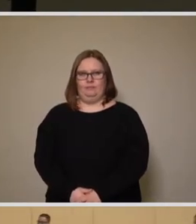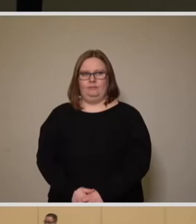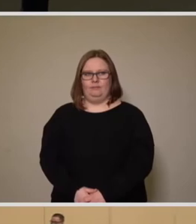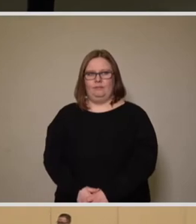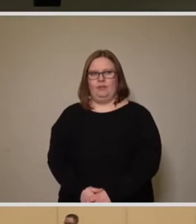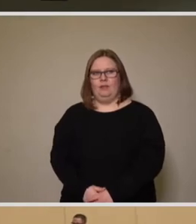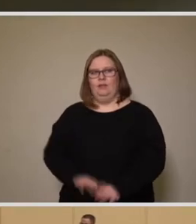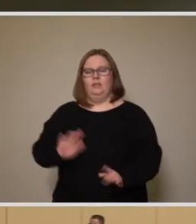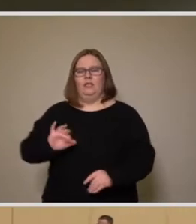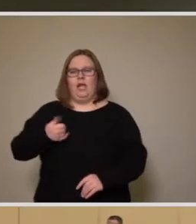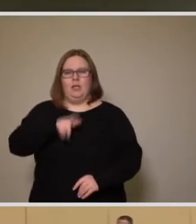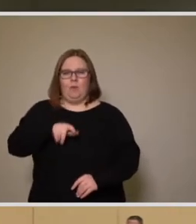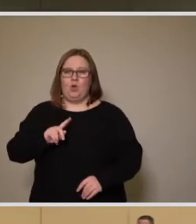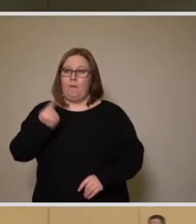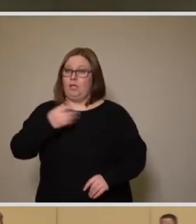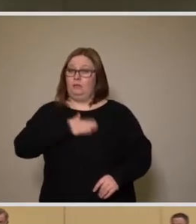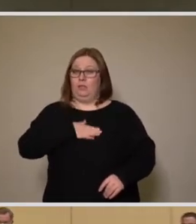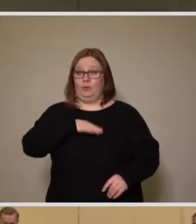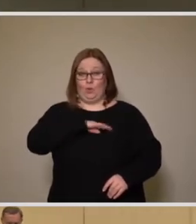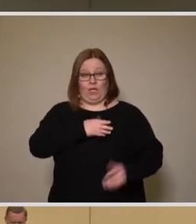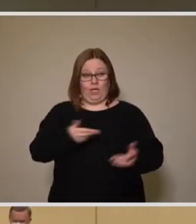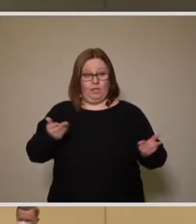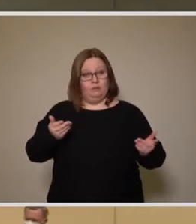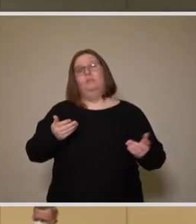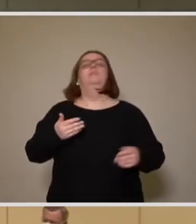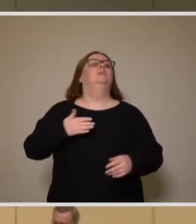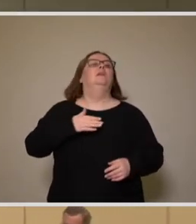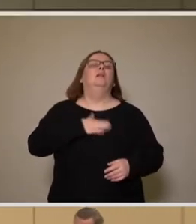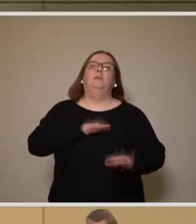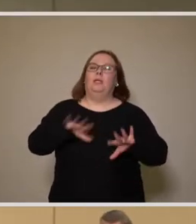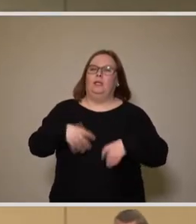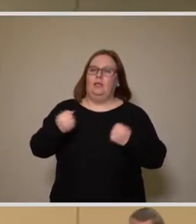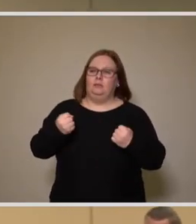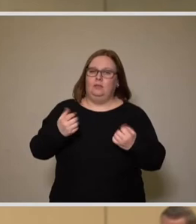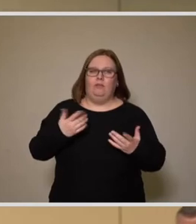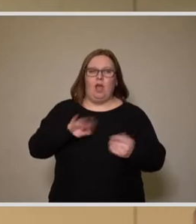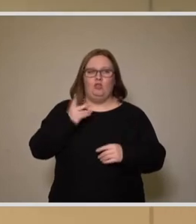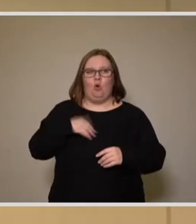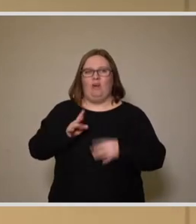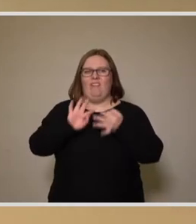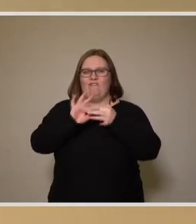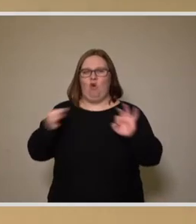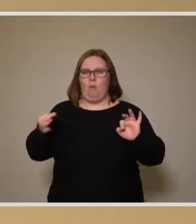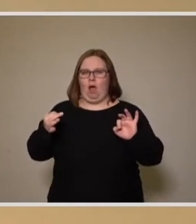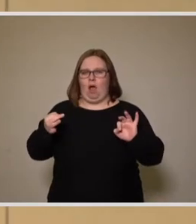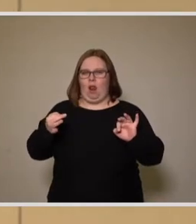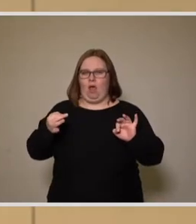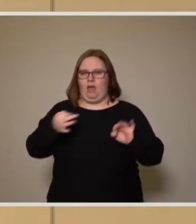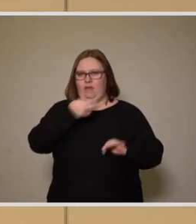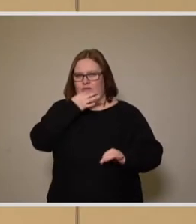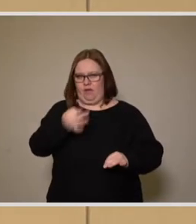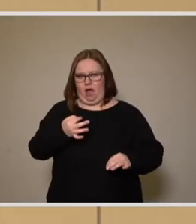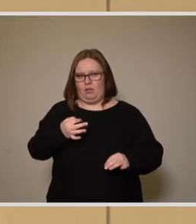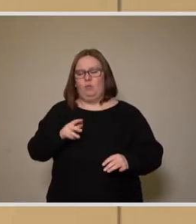Ja, sehr geehrter Herr Bürgermeister, liebe Kolleginnen und Kollegen, liebe Gäste, vielleicht gleich mal zu der formalen Frage vorweg. Es ist